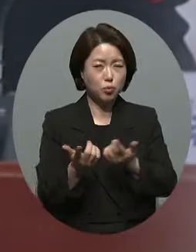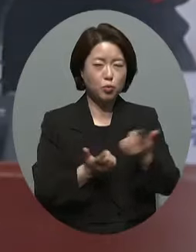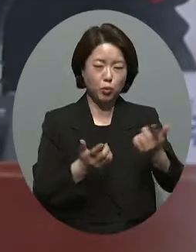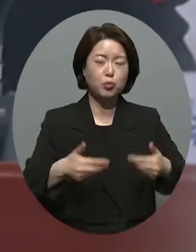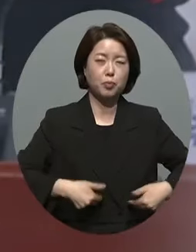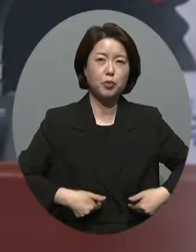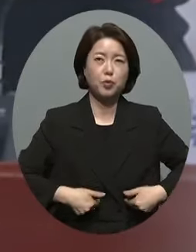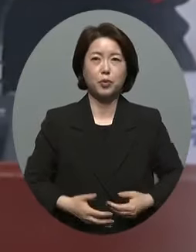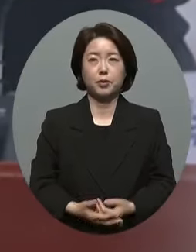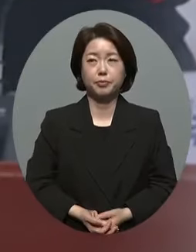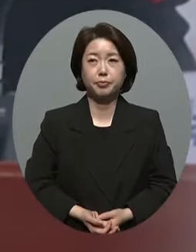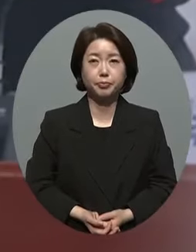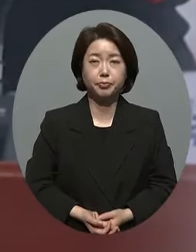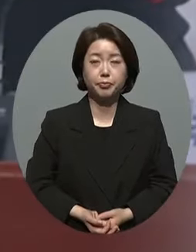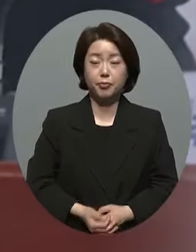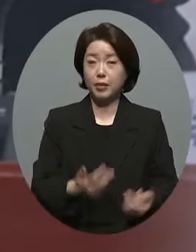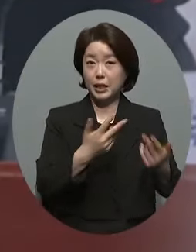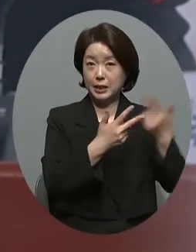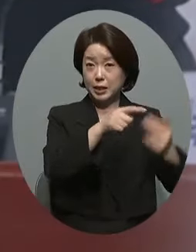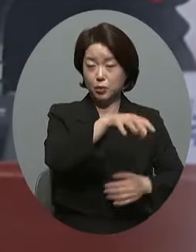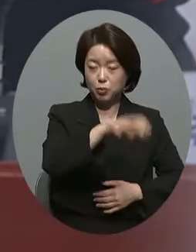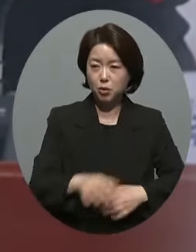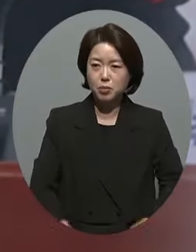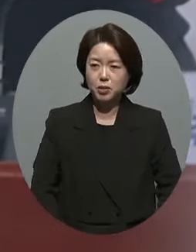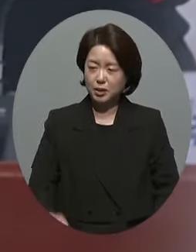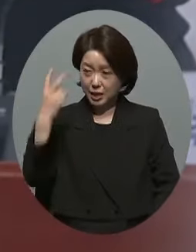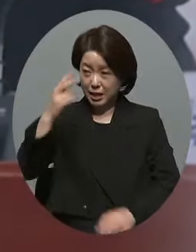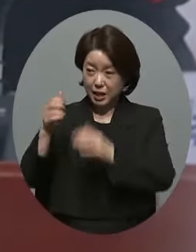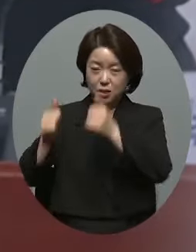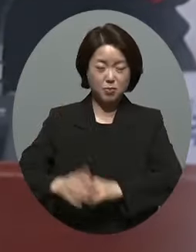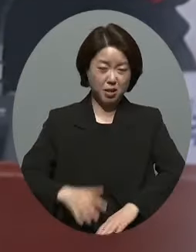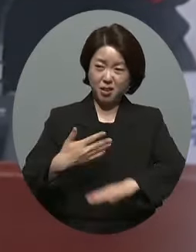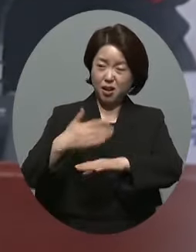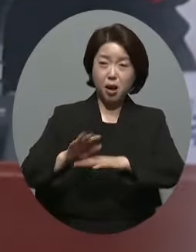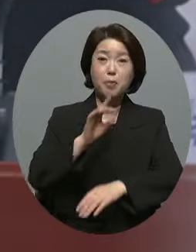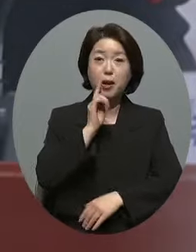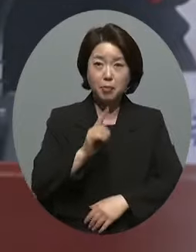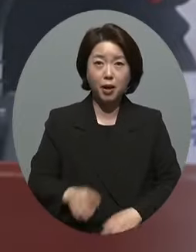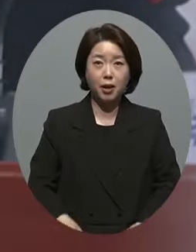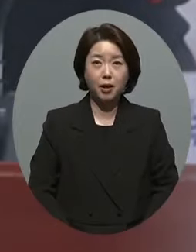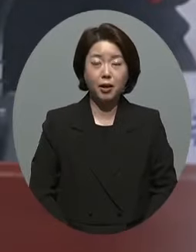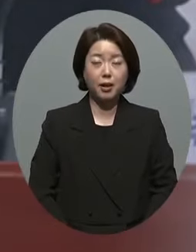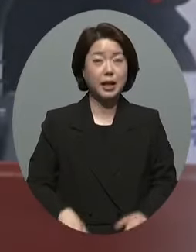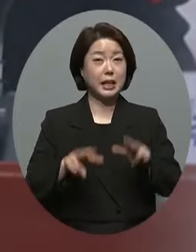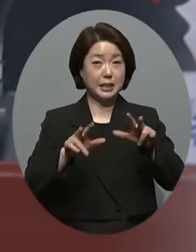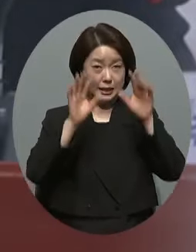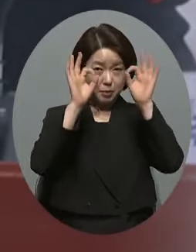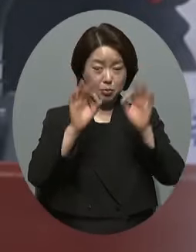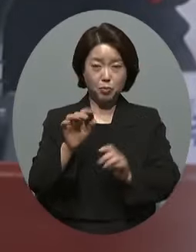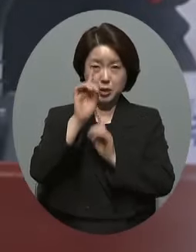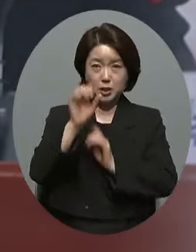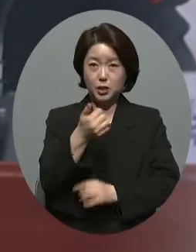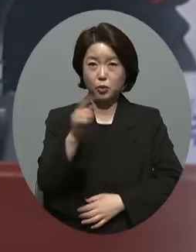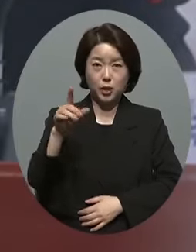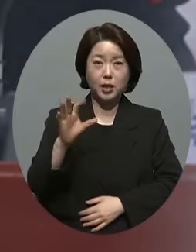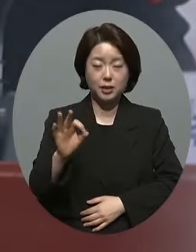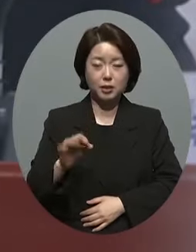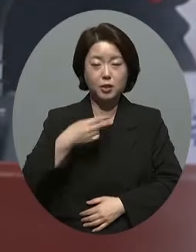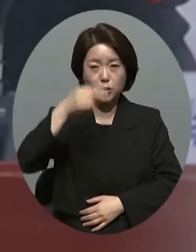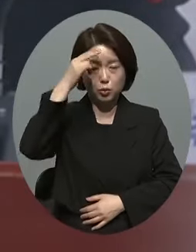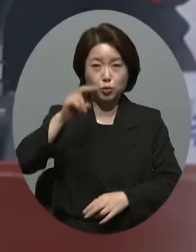중에서 보면 이재명 대표도 그 자리에 계셔서 뭐 깡패다 검찰이 깡패다 이렇게까지 얘기를 했잖아요 지금 보면 아 이화형 뭐 술판 논란도